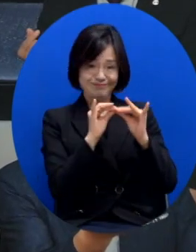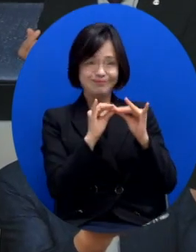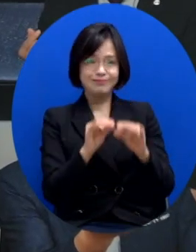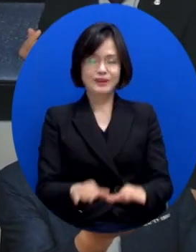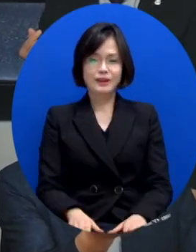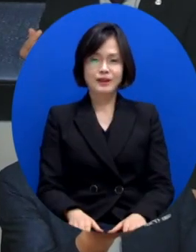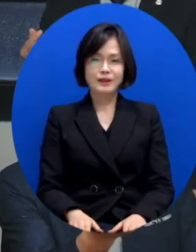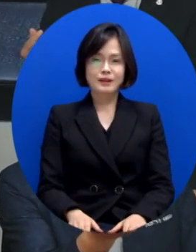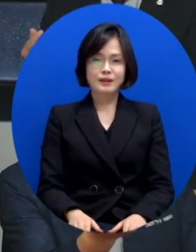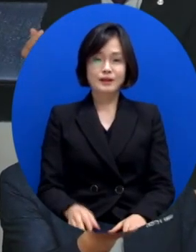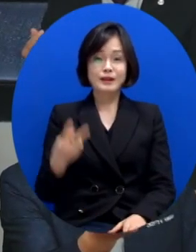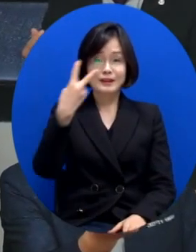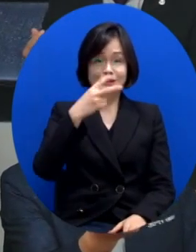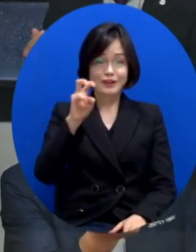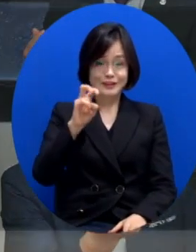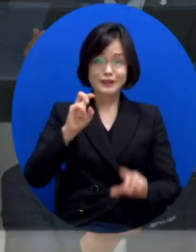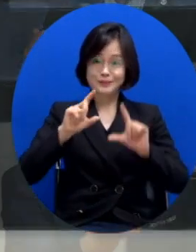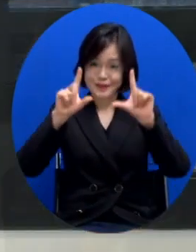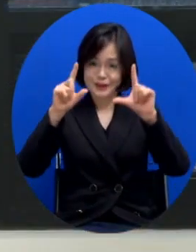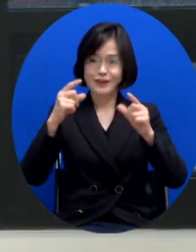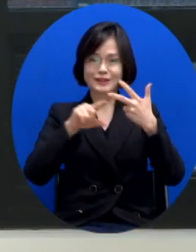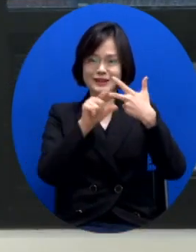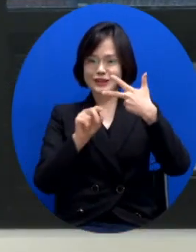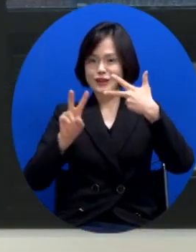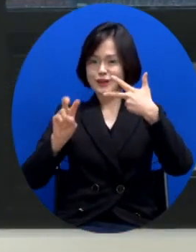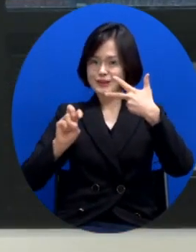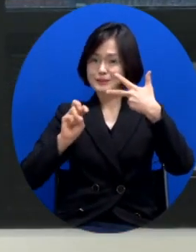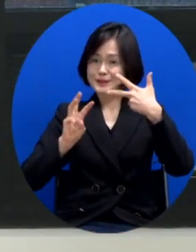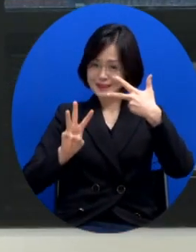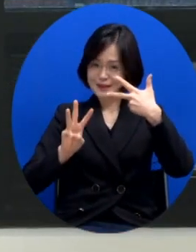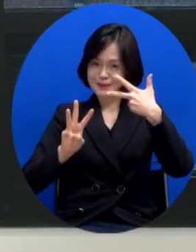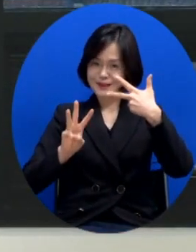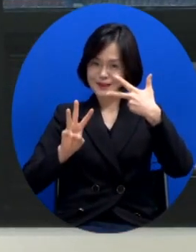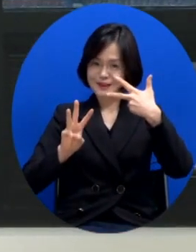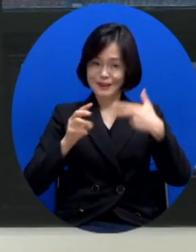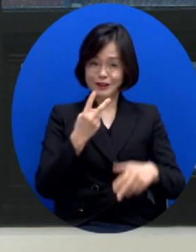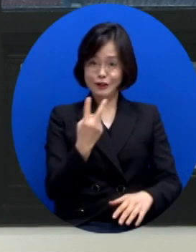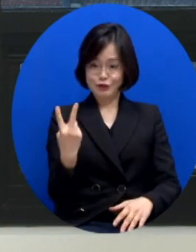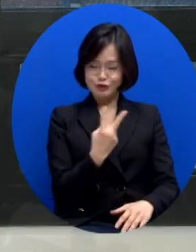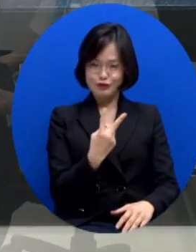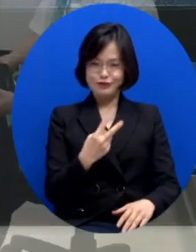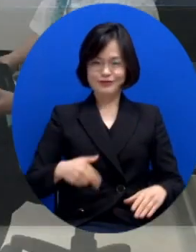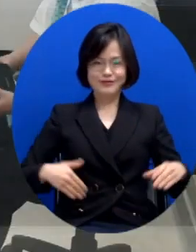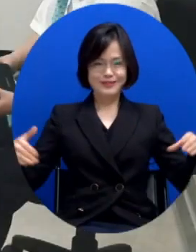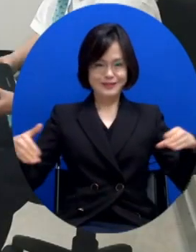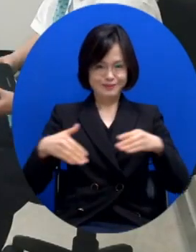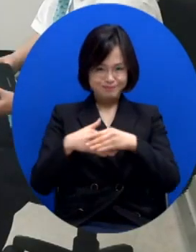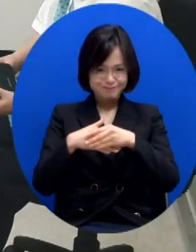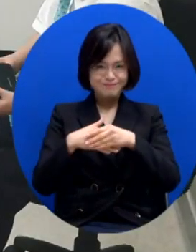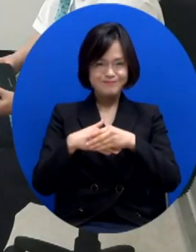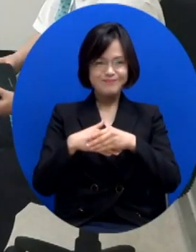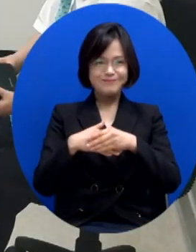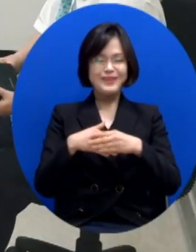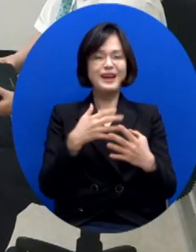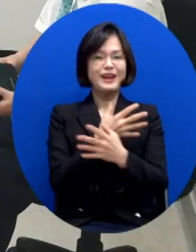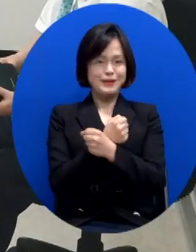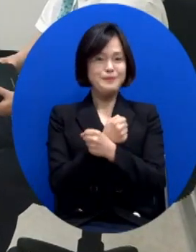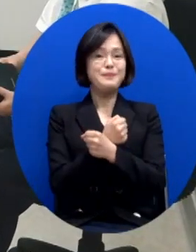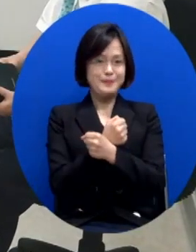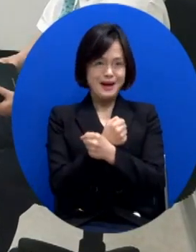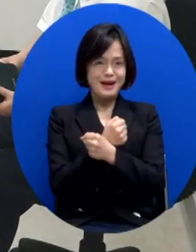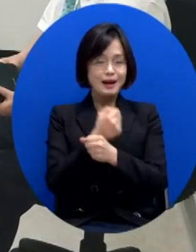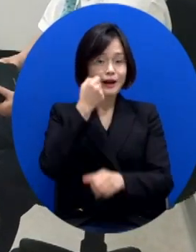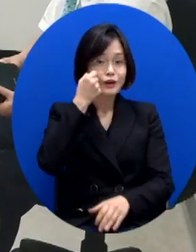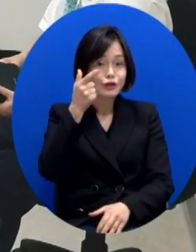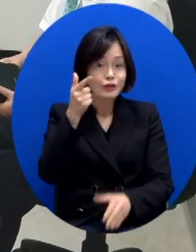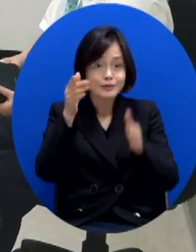열매를 맺어 지난 2020년 7월 23일 기독교 천사운동연합과 동강그린모터스는 후원 협약을 체결하고 6개월의 준비